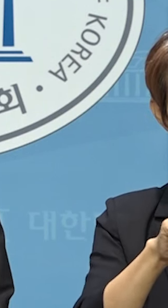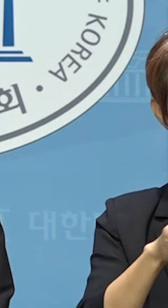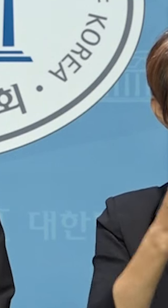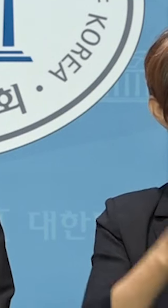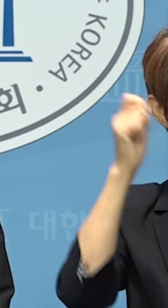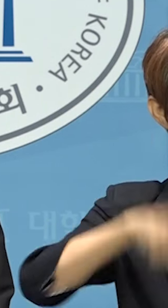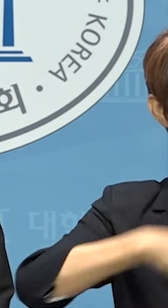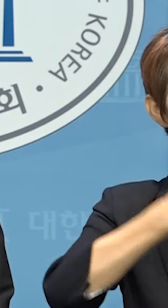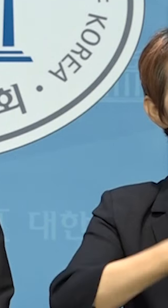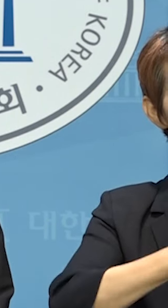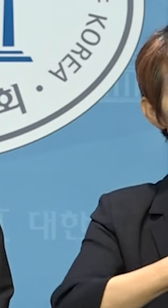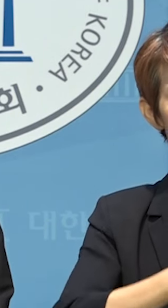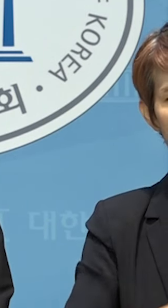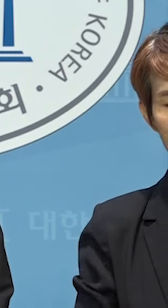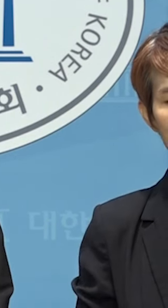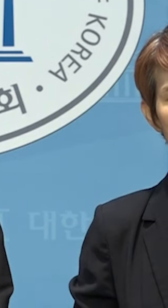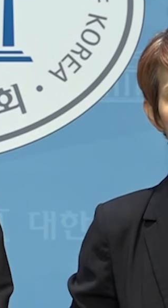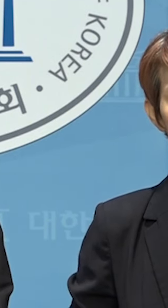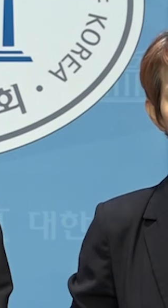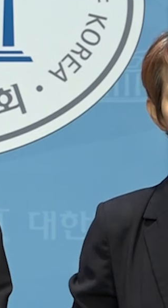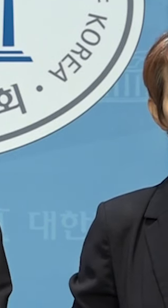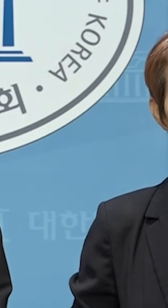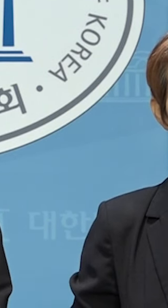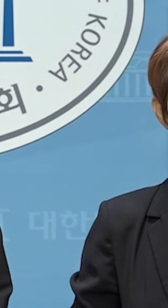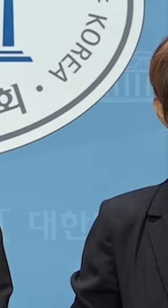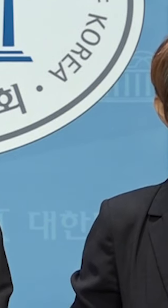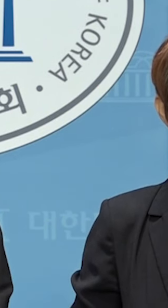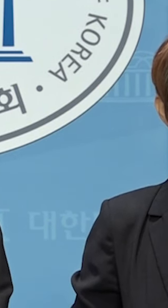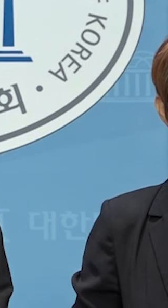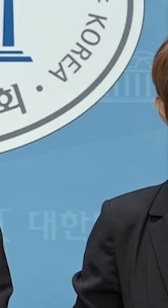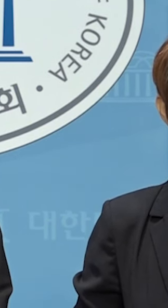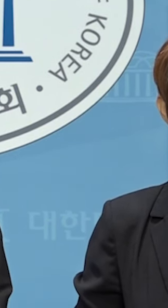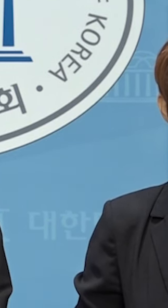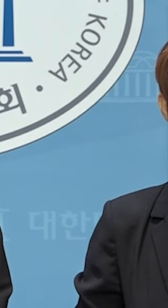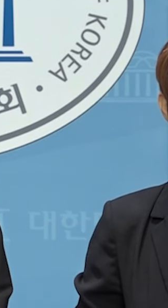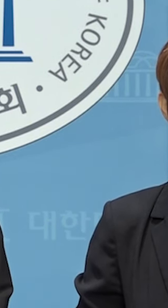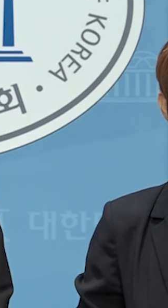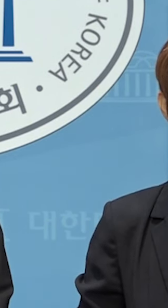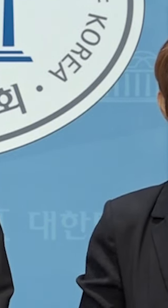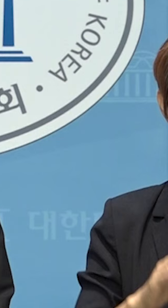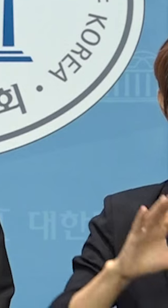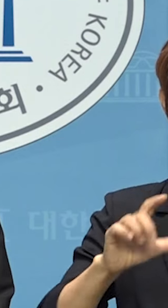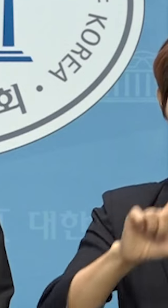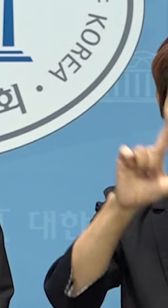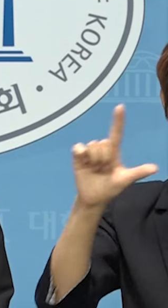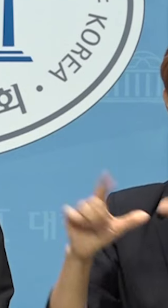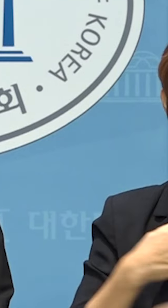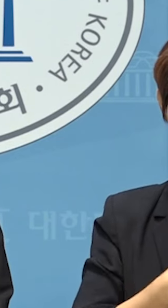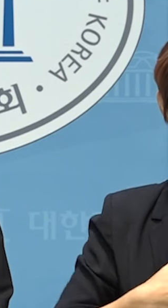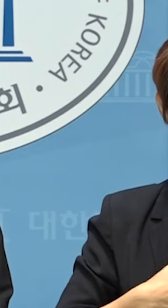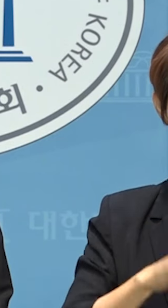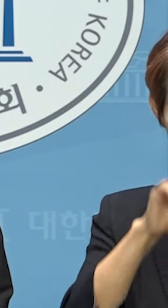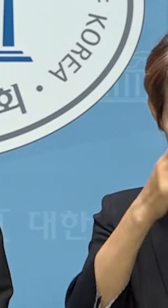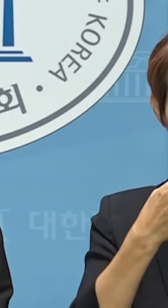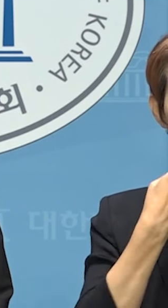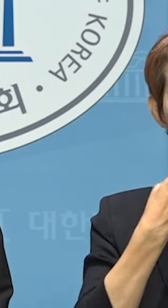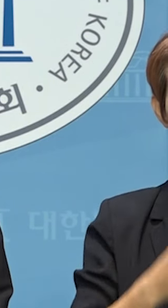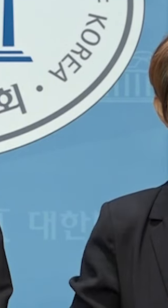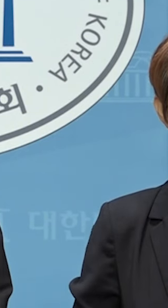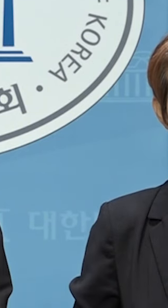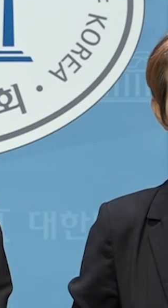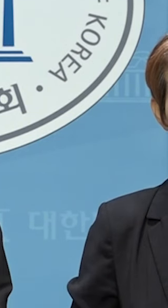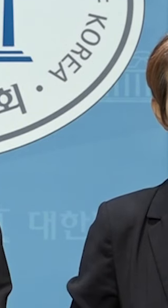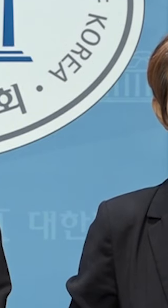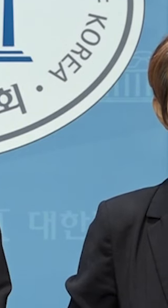처리하겠다고 배우고 있습니다 그 어디에도 진정성 있는 민생은 보이지